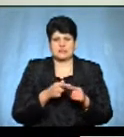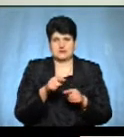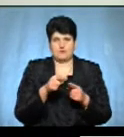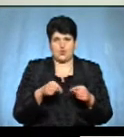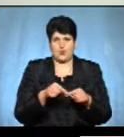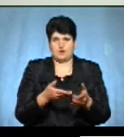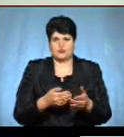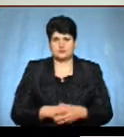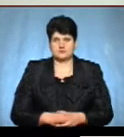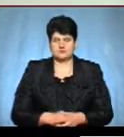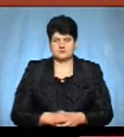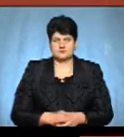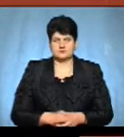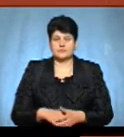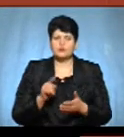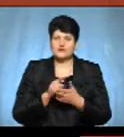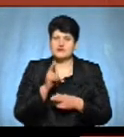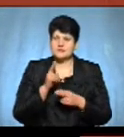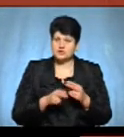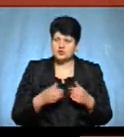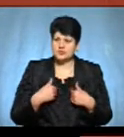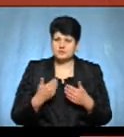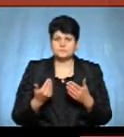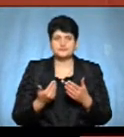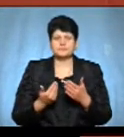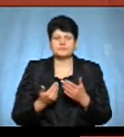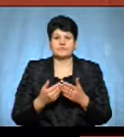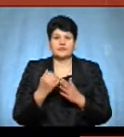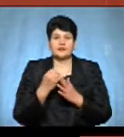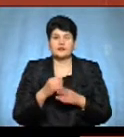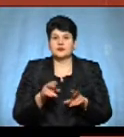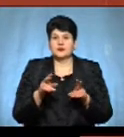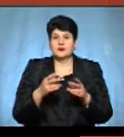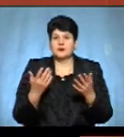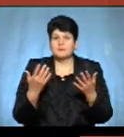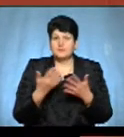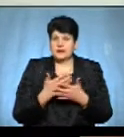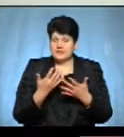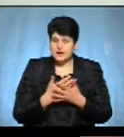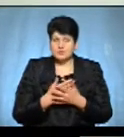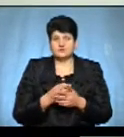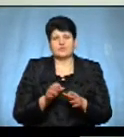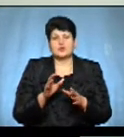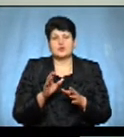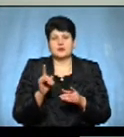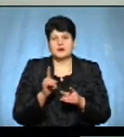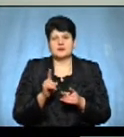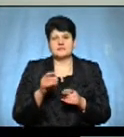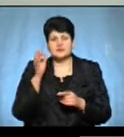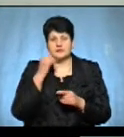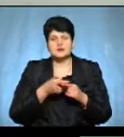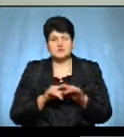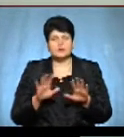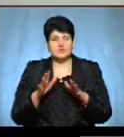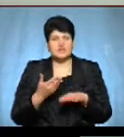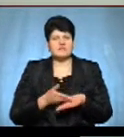органу. Змушені завершувати наш ефір, на жаль. Я вам дуже дякую, що ви прийшли до нас і згадали ці події, важкі,